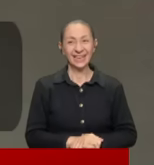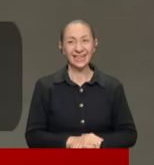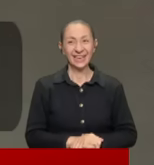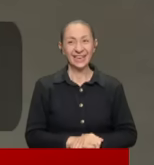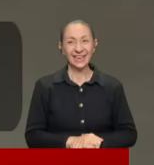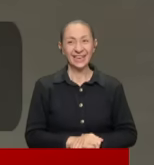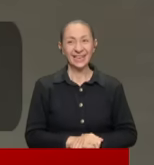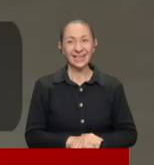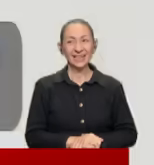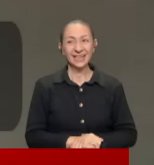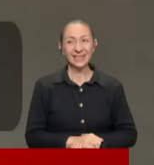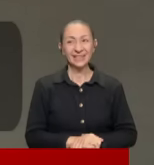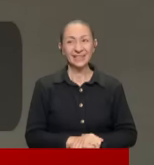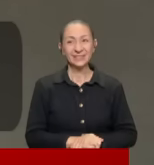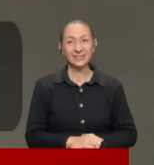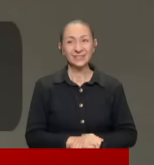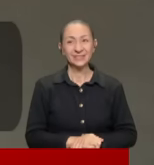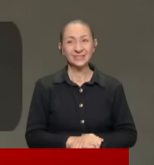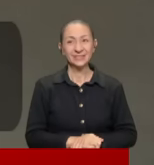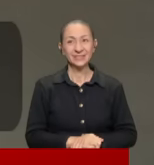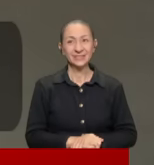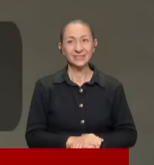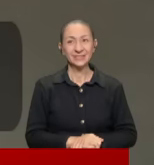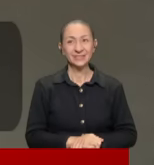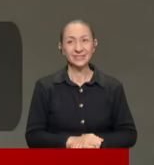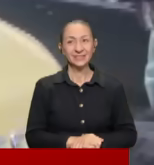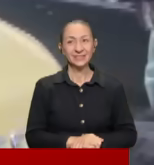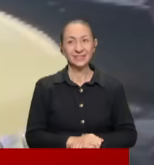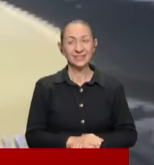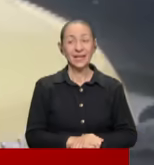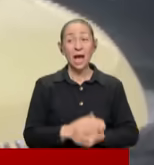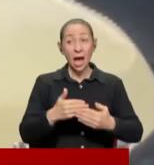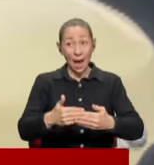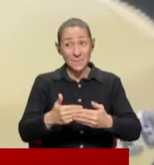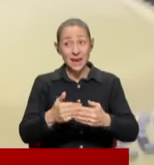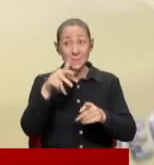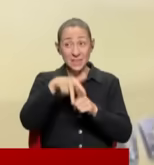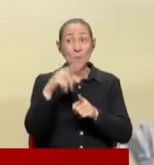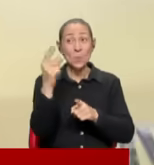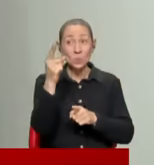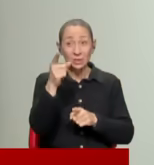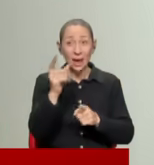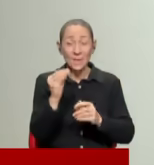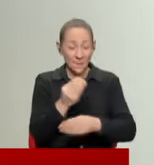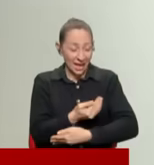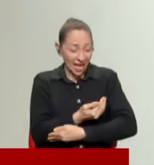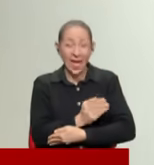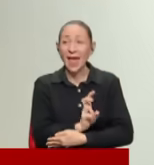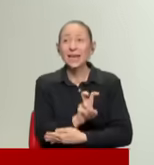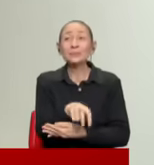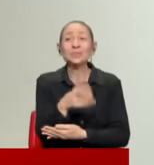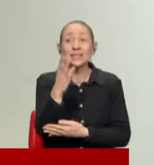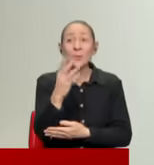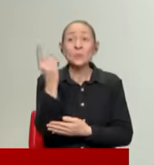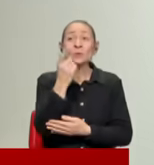Hoş geldin bebe. İsmin minibüste doğum yapmıştım. 14 gün sonra çocuğum yuvasına döndü çok şükür. Hamile bindiği minibüsten kucağında bebeğiyle